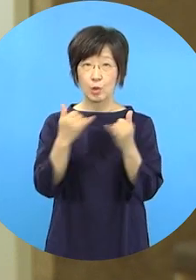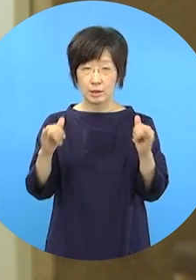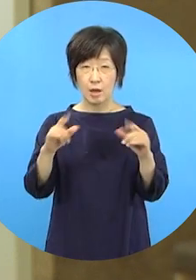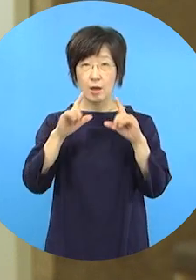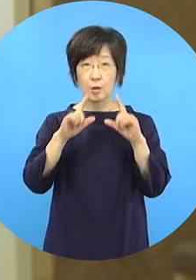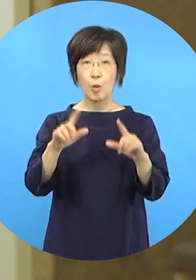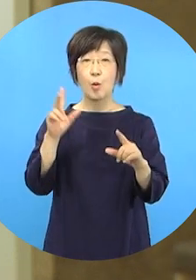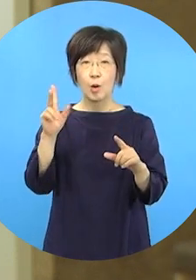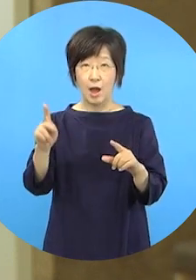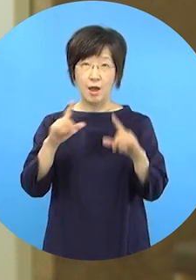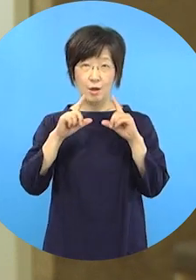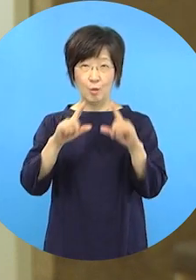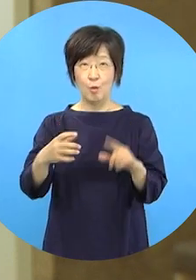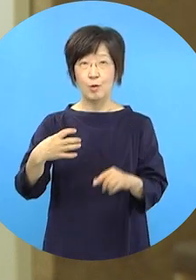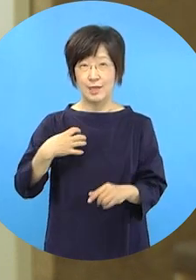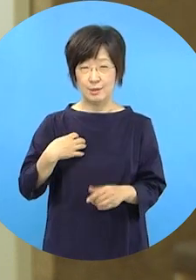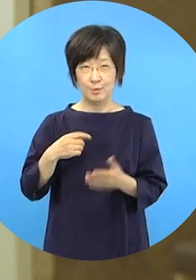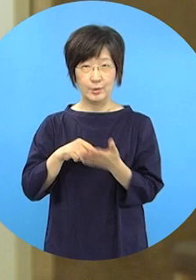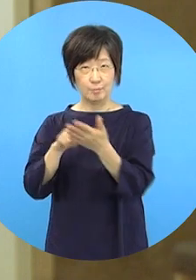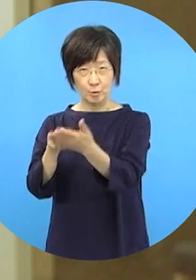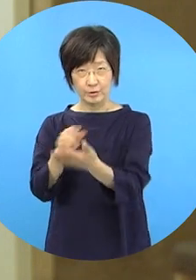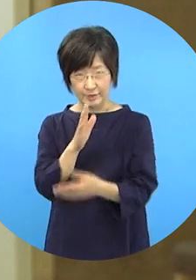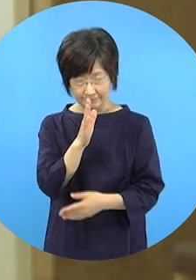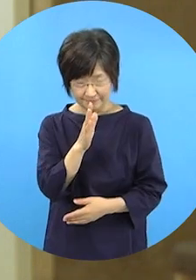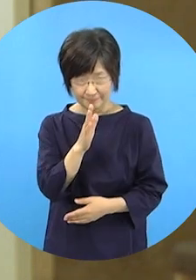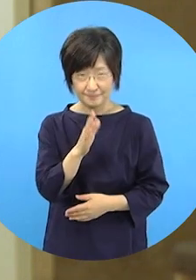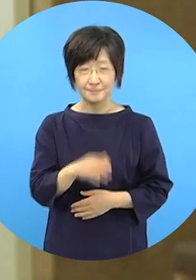課広報担当までお申し込みください。